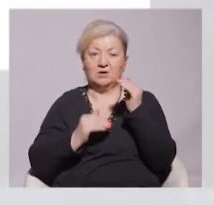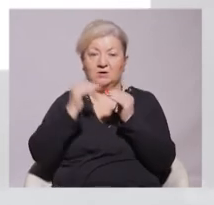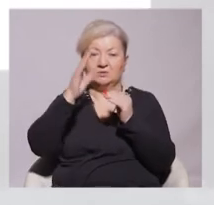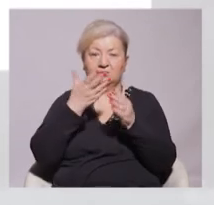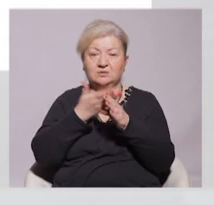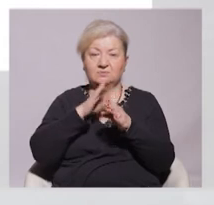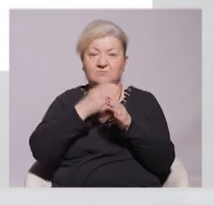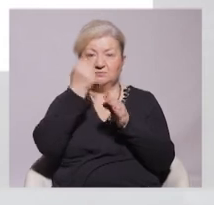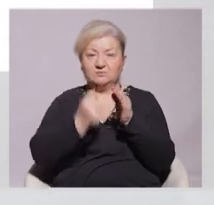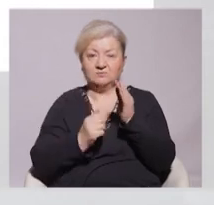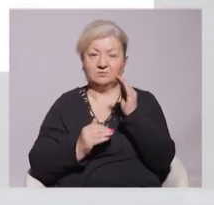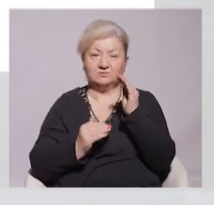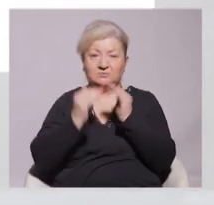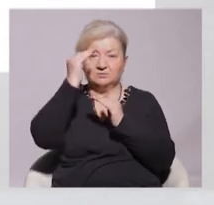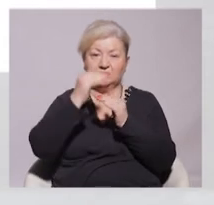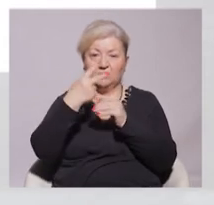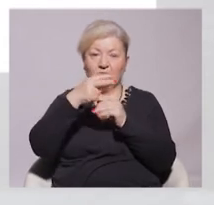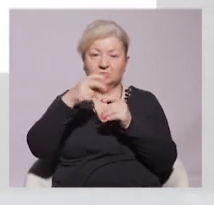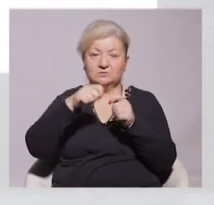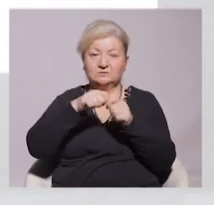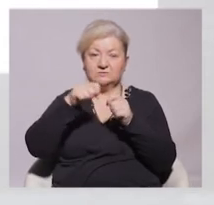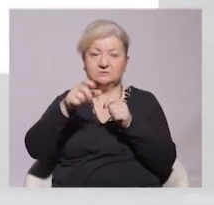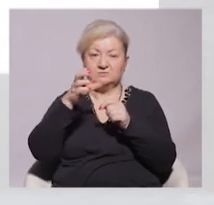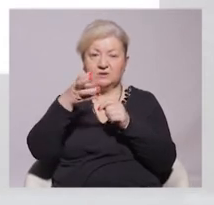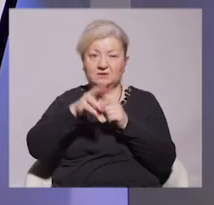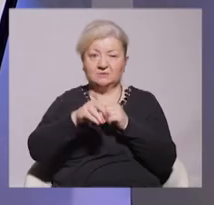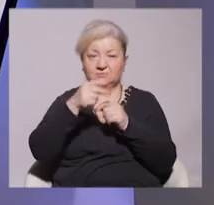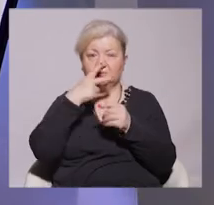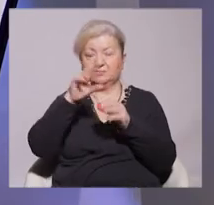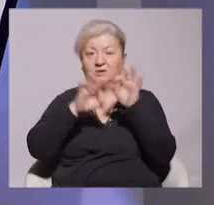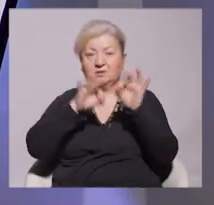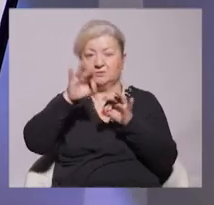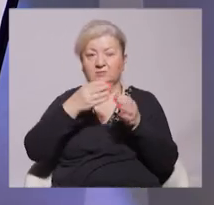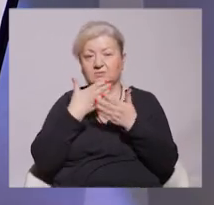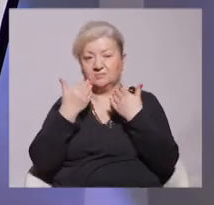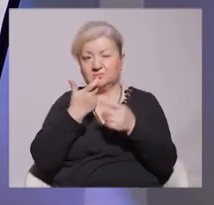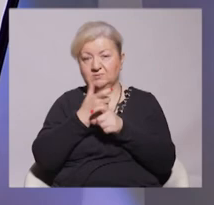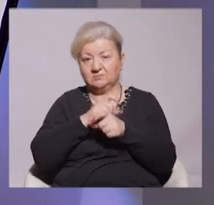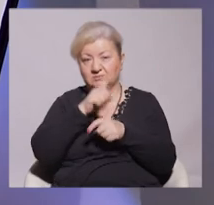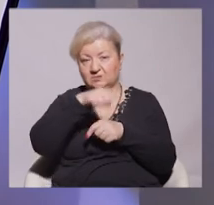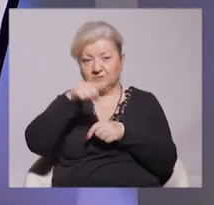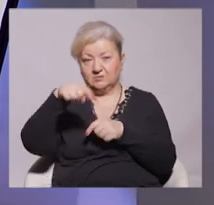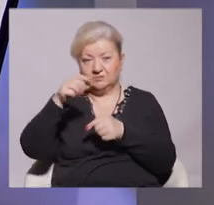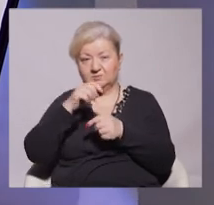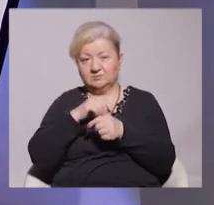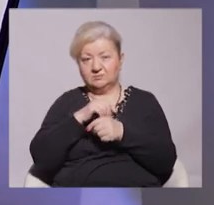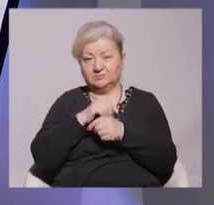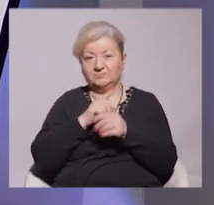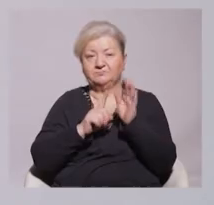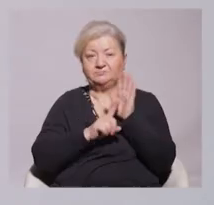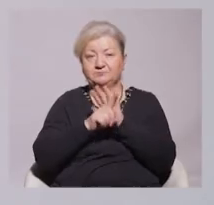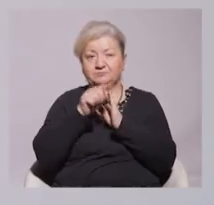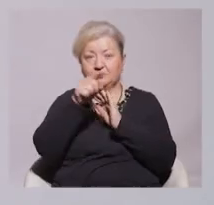აიწია ზევით. ამისათვის ასევე დავხაზოთ მარტივი დიაგრამა. ესე იგი, თავიდან ჩვენი ტვირთი ასე იყო ჩამოკიდული,